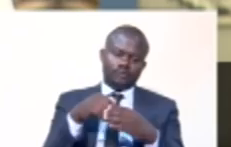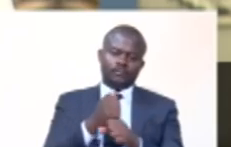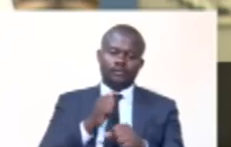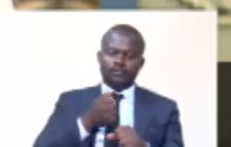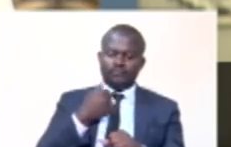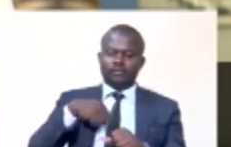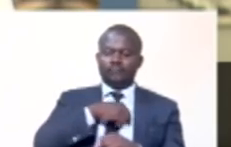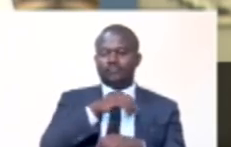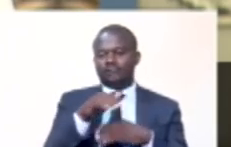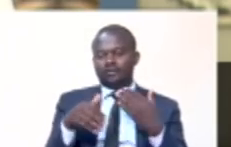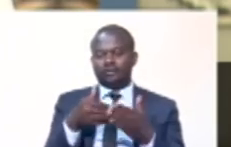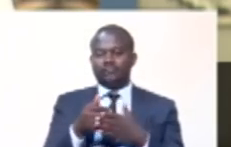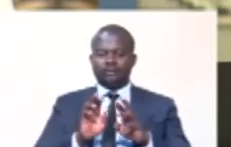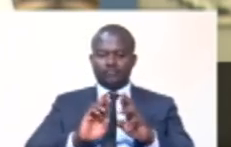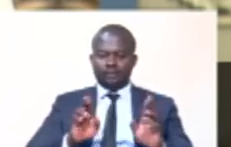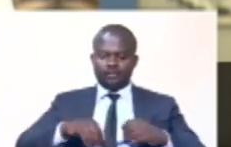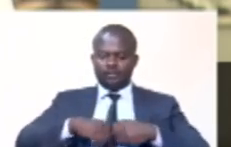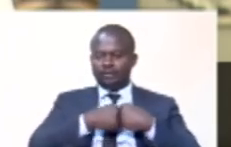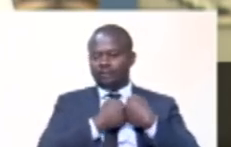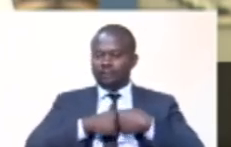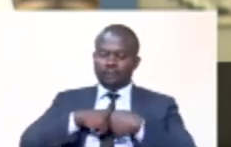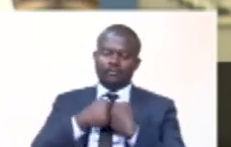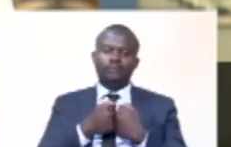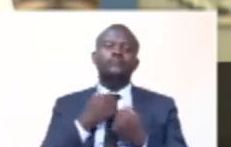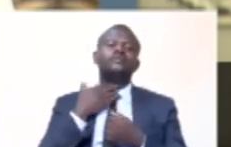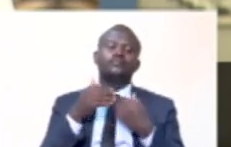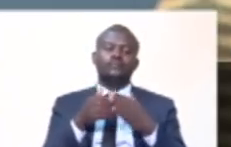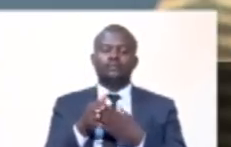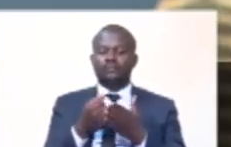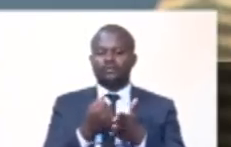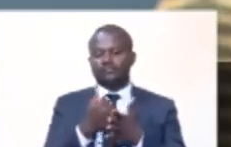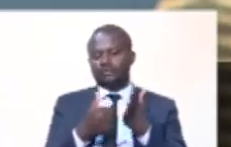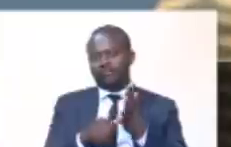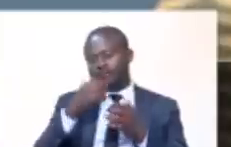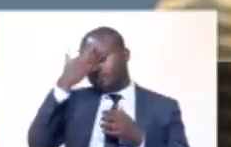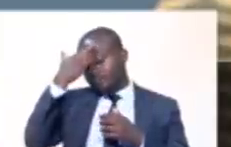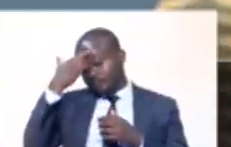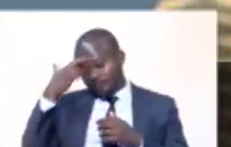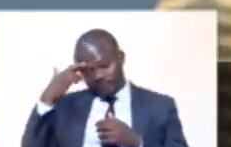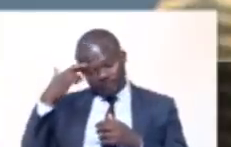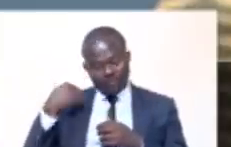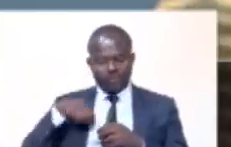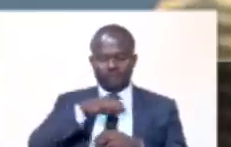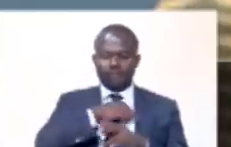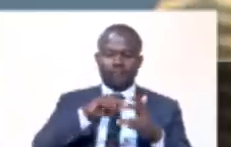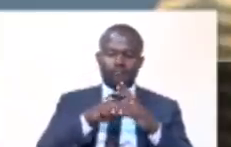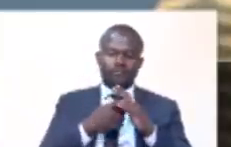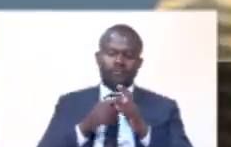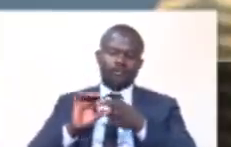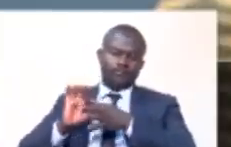kandi tukitegura guhangana n'icyashaka kuduhungabanya. Niyo mpamvu twatangiye